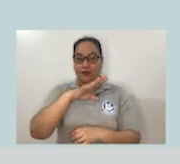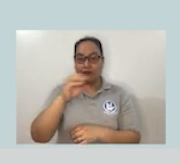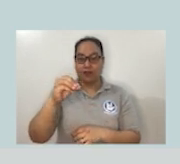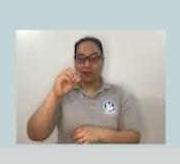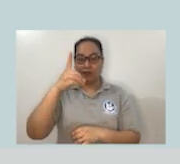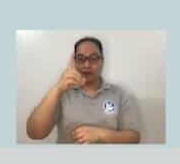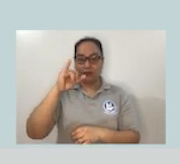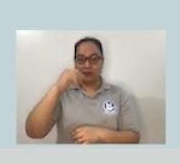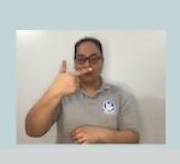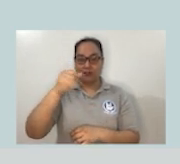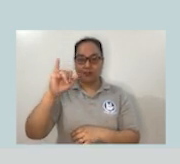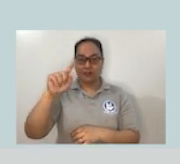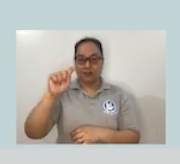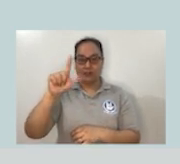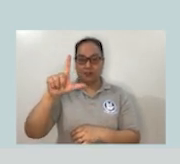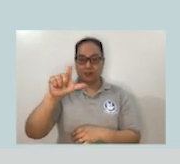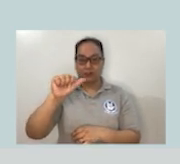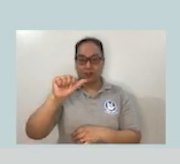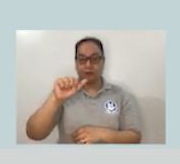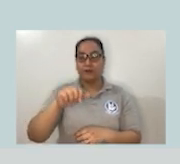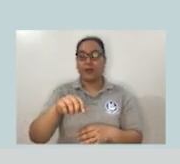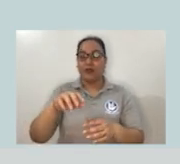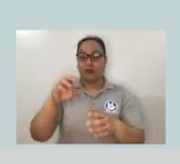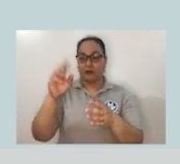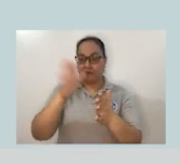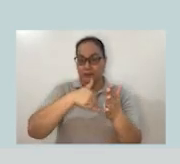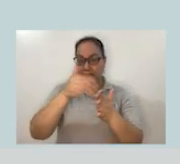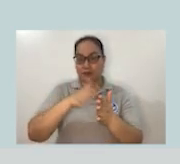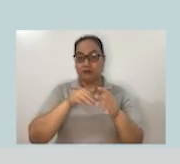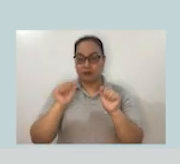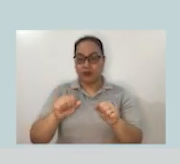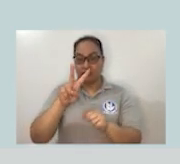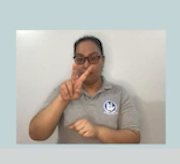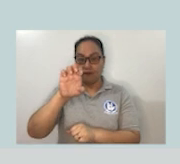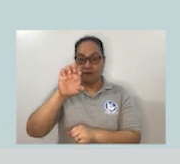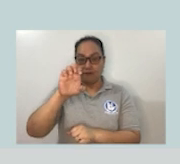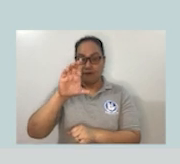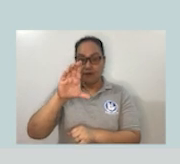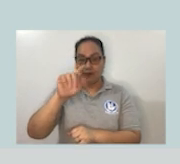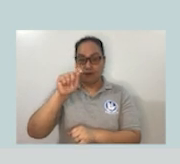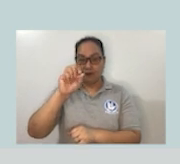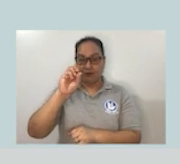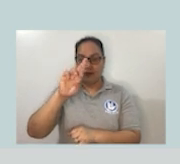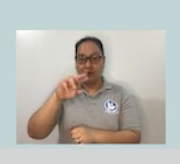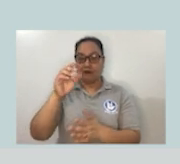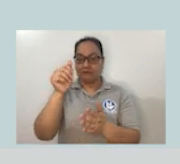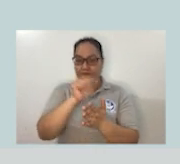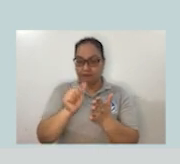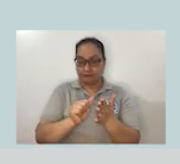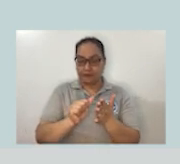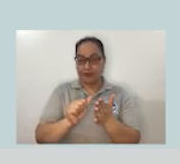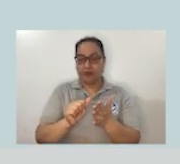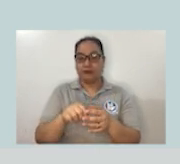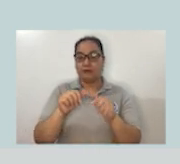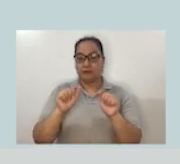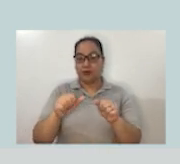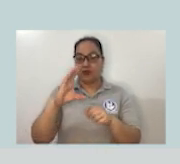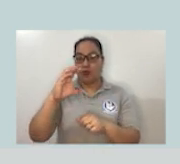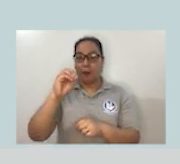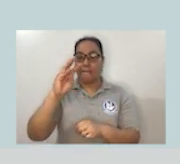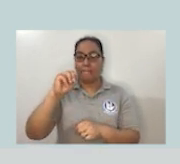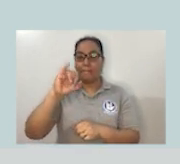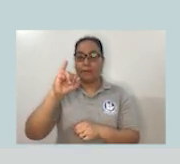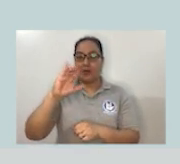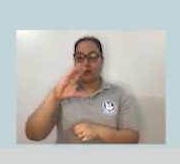mapapansin nyo, may kamahalan kung magpapakomisyon ka or magpapa-edit ka para sa mga ganitong effects.